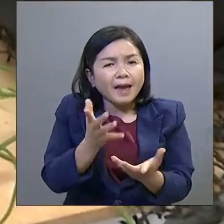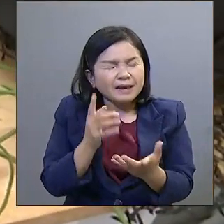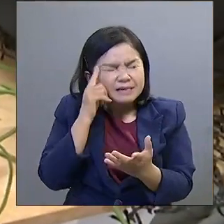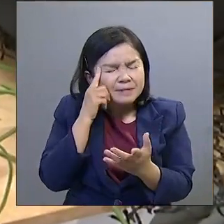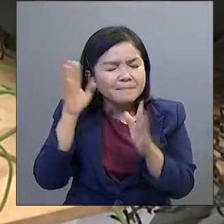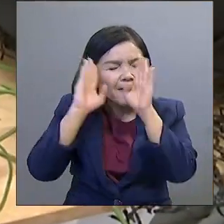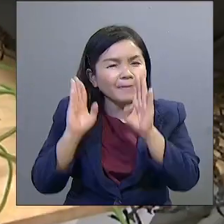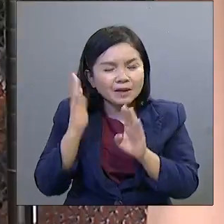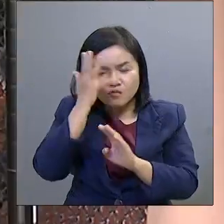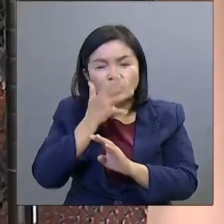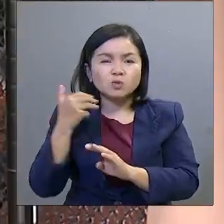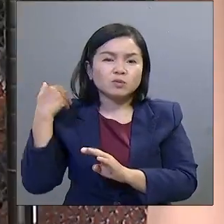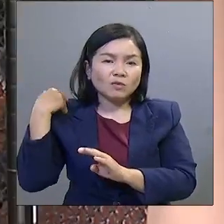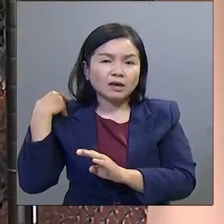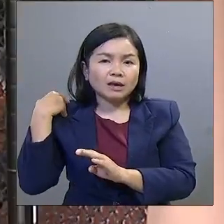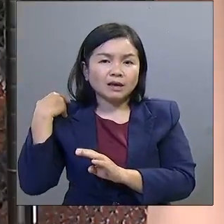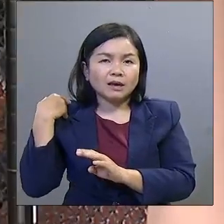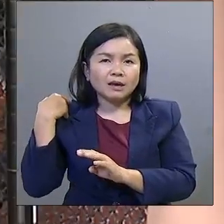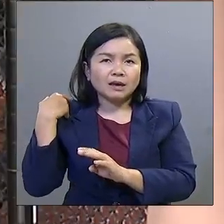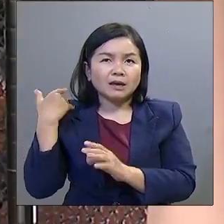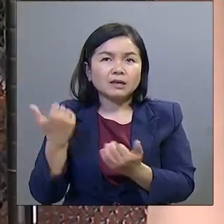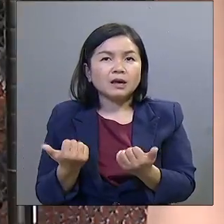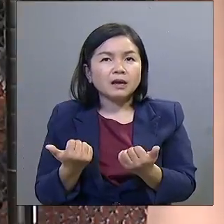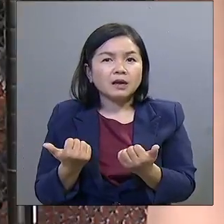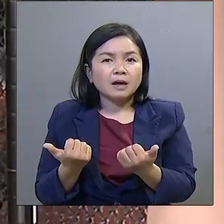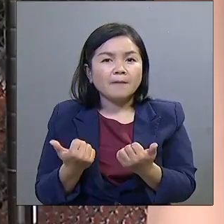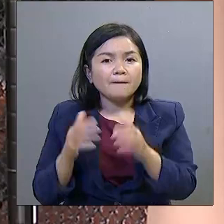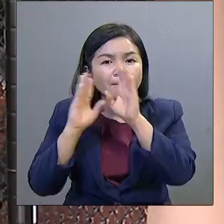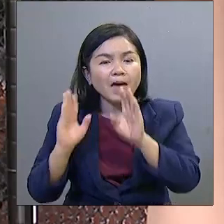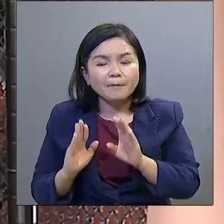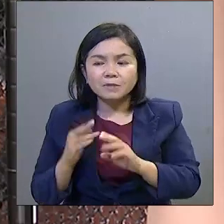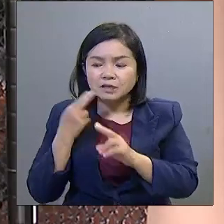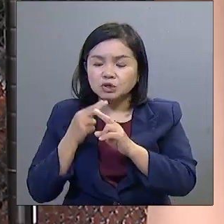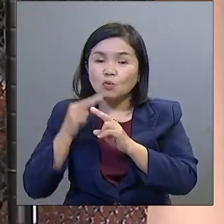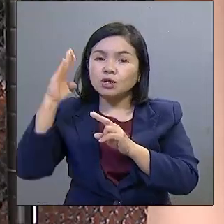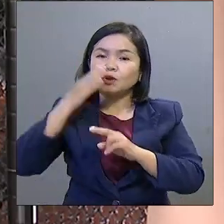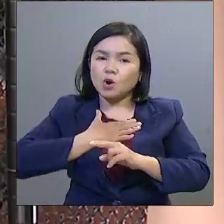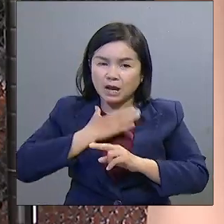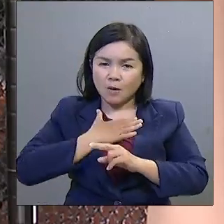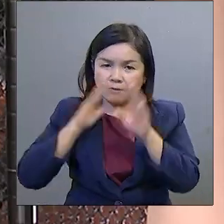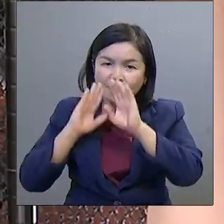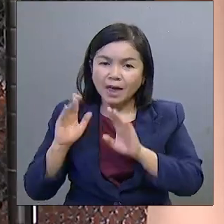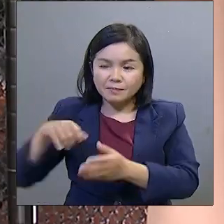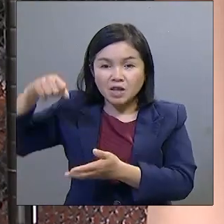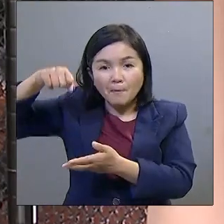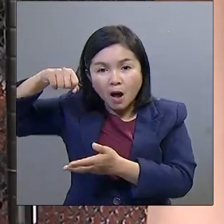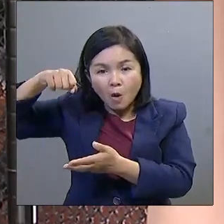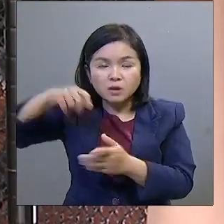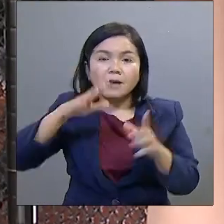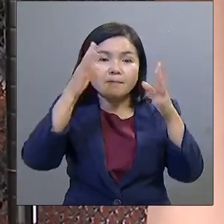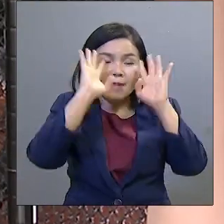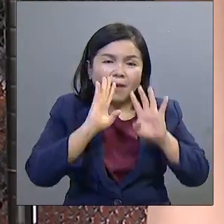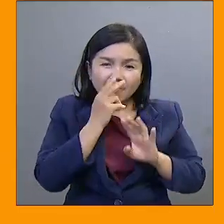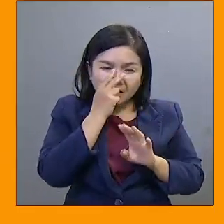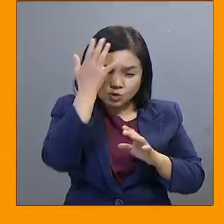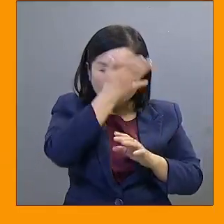ไซน์ที่มันลงตัวครับโดยที่ก็ยังคงความเป็นแบรนด์ของพี่ไว้แล้วก็ยังแต่ก็ยังอยากให้เห็นถึงความเป็นอวนที่ชัดเจนด้วยอย่